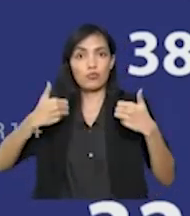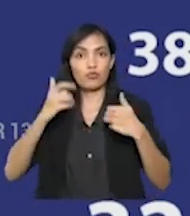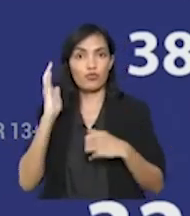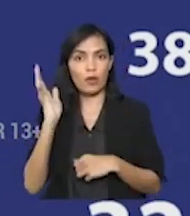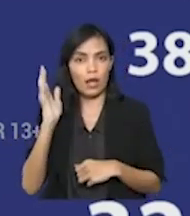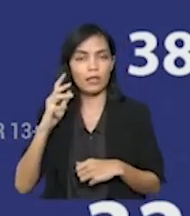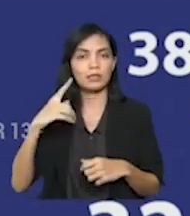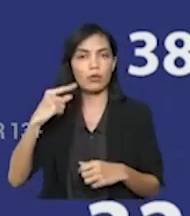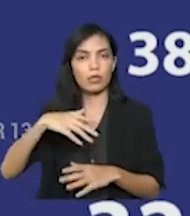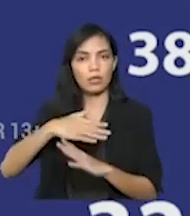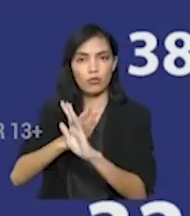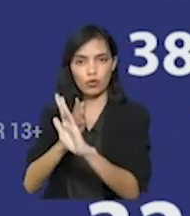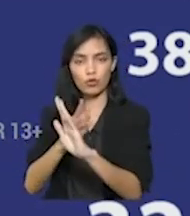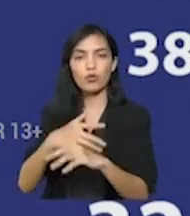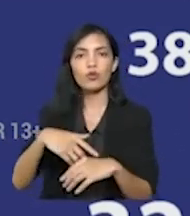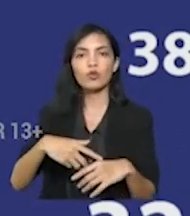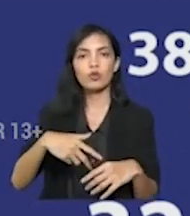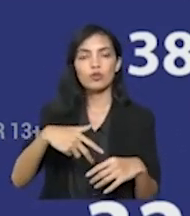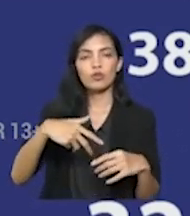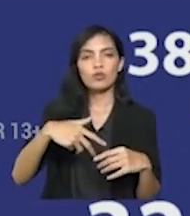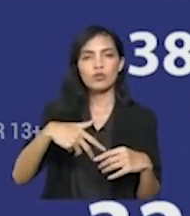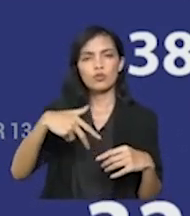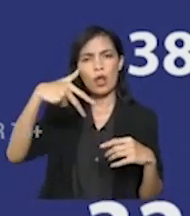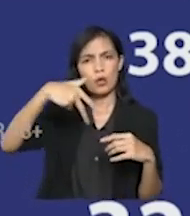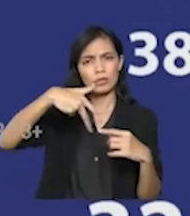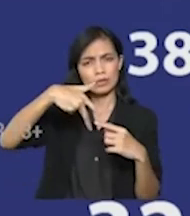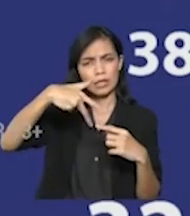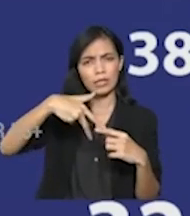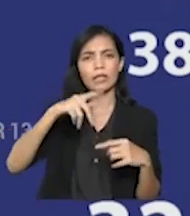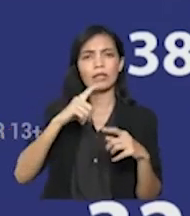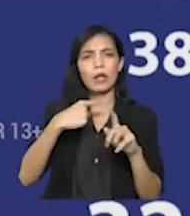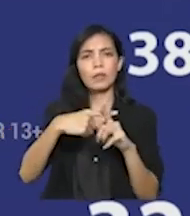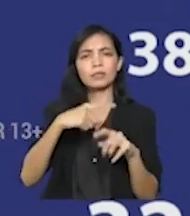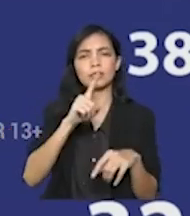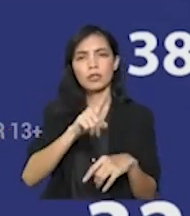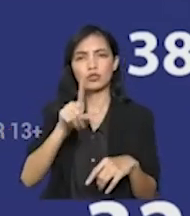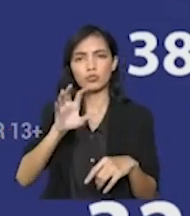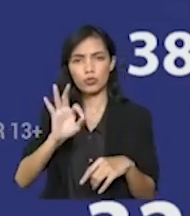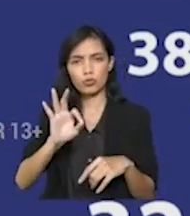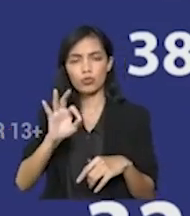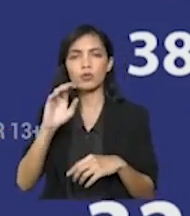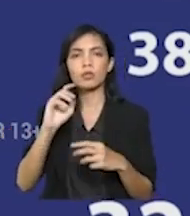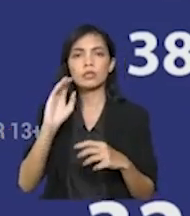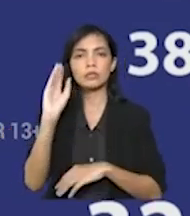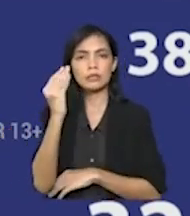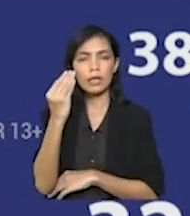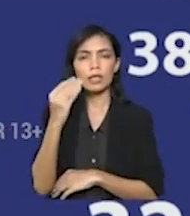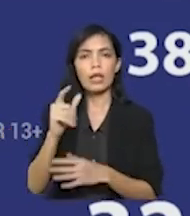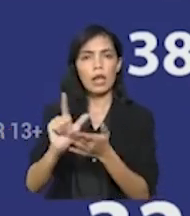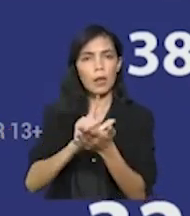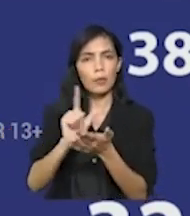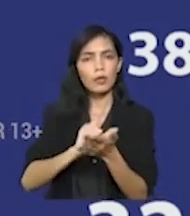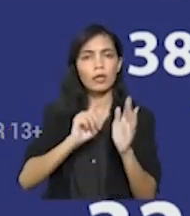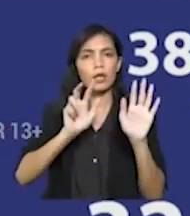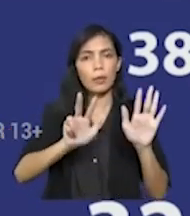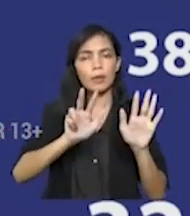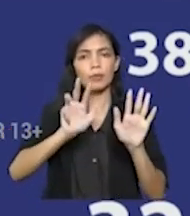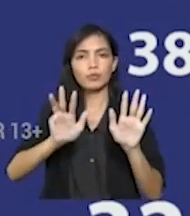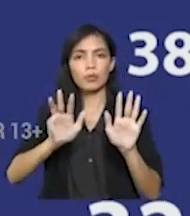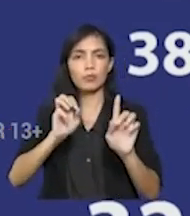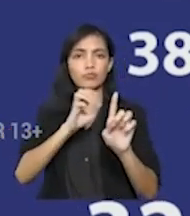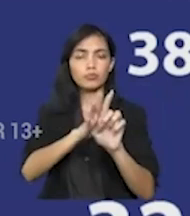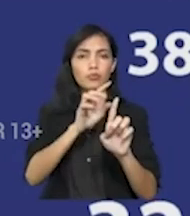Sulawesi Selatan ada penambahan 110 kemudian DKI Jakarta melaporkan 89 kasus baru